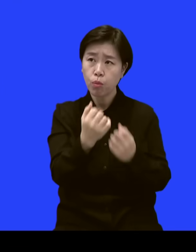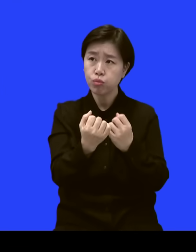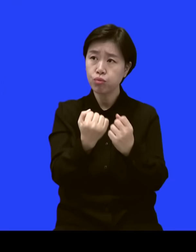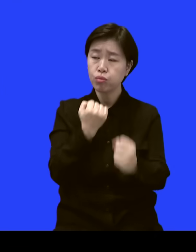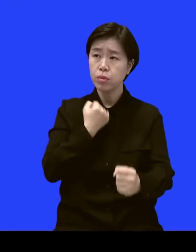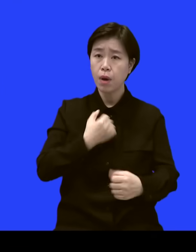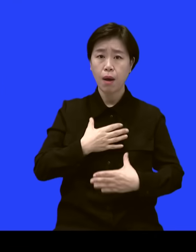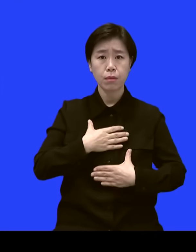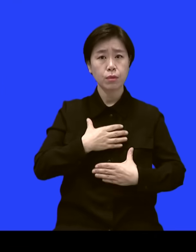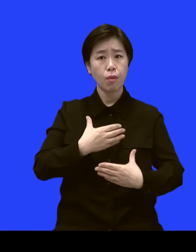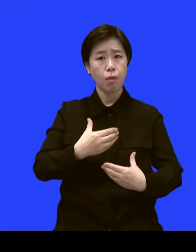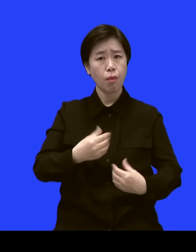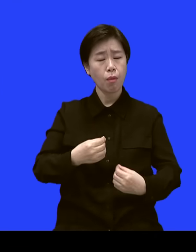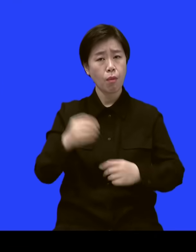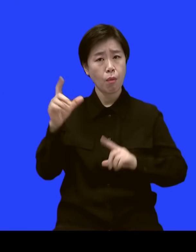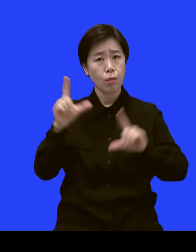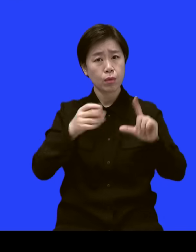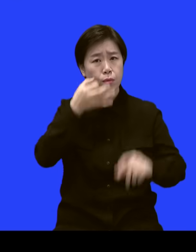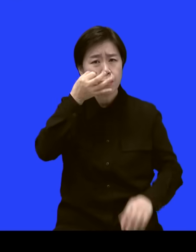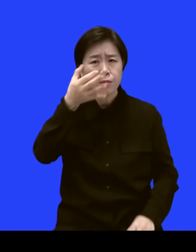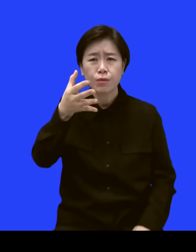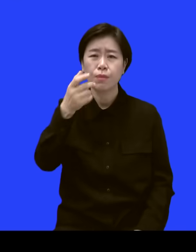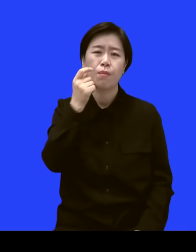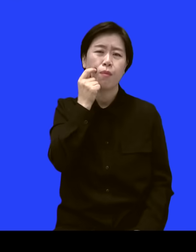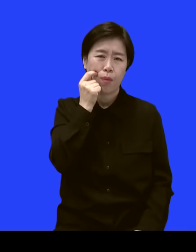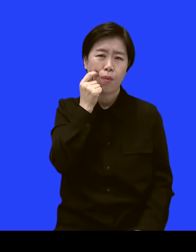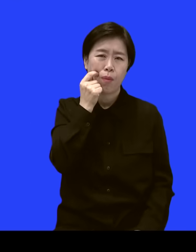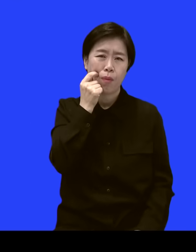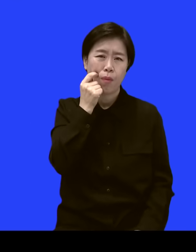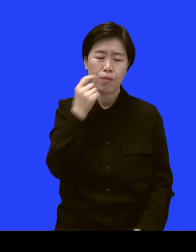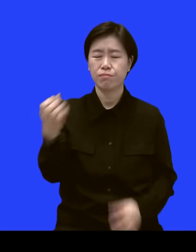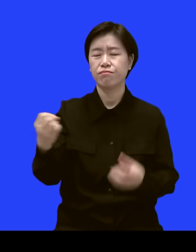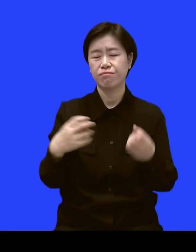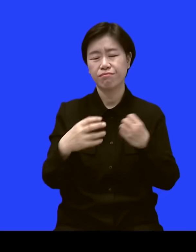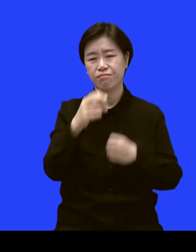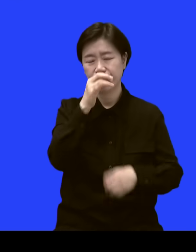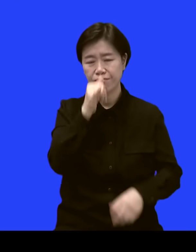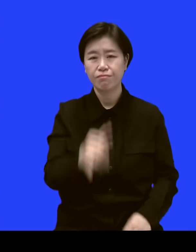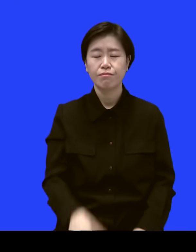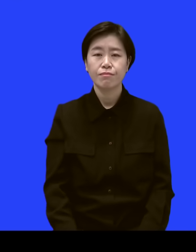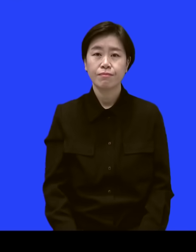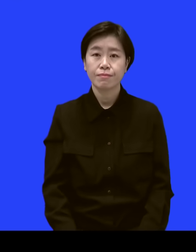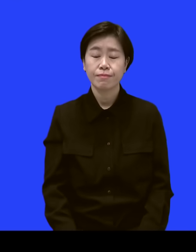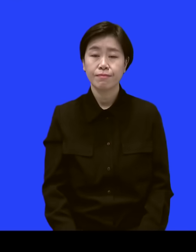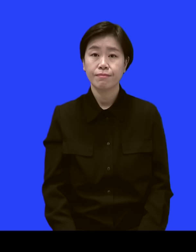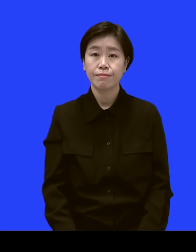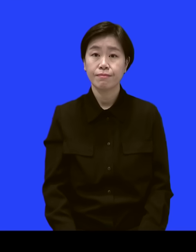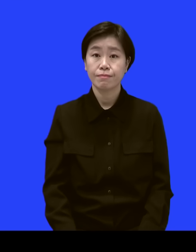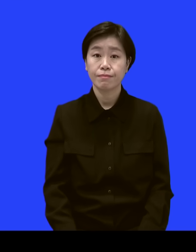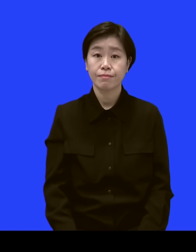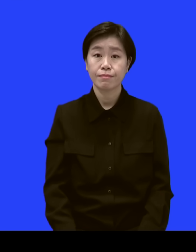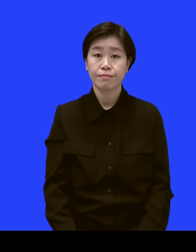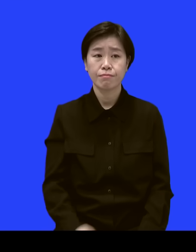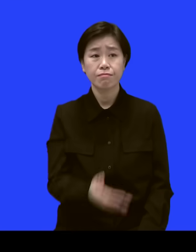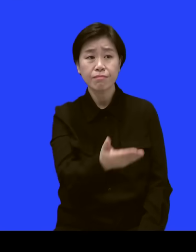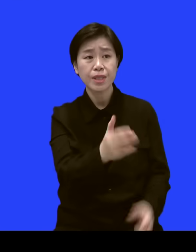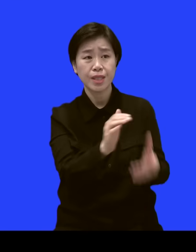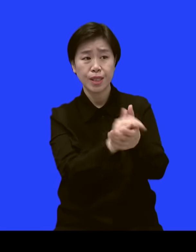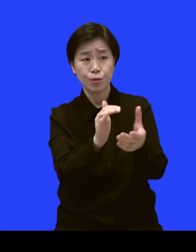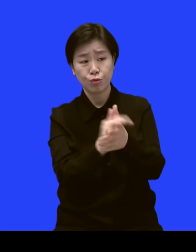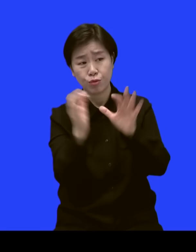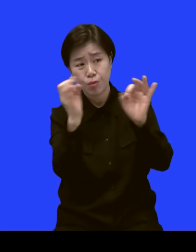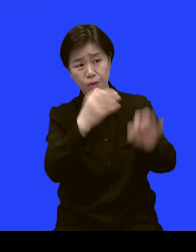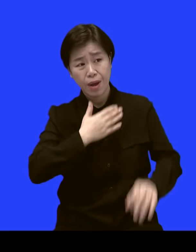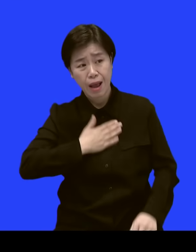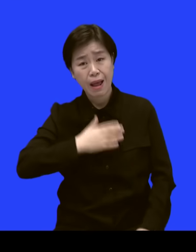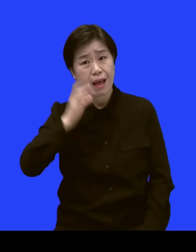안정감이 없어 보이는. 분명히 남들의 주변에서 저도 보였을 텐데 네. 주변 친구들은 맞아요. 보셨을 거예요.